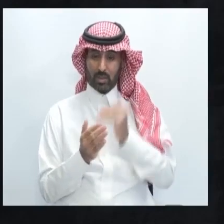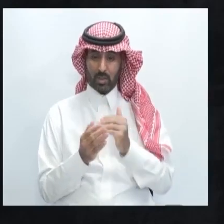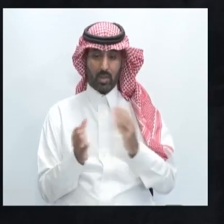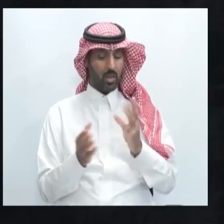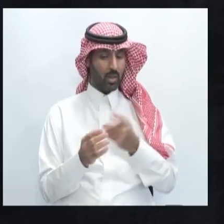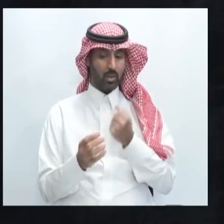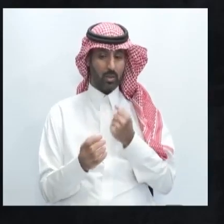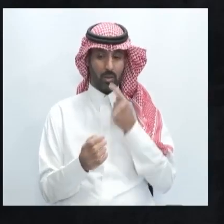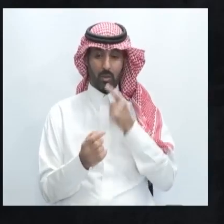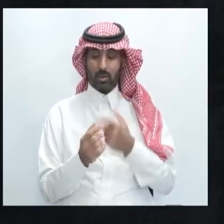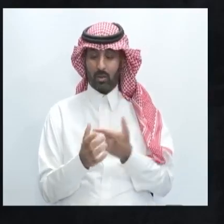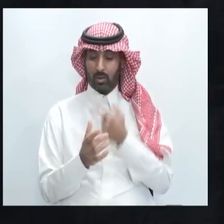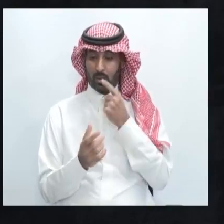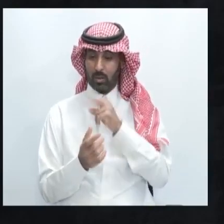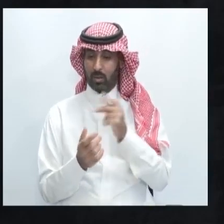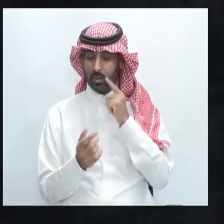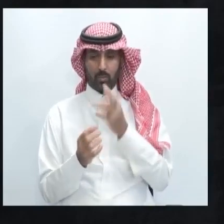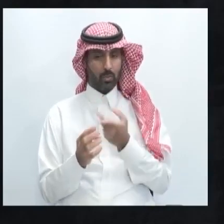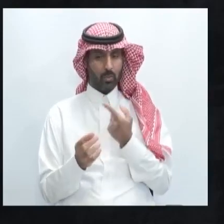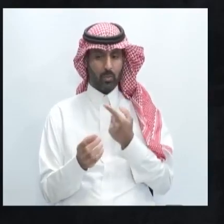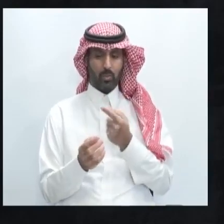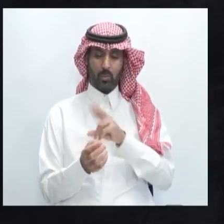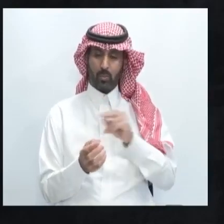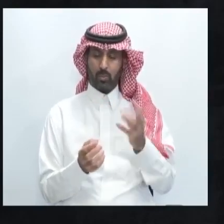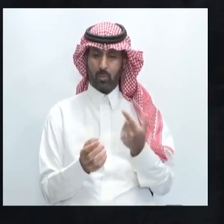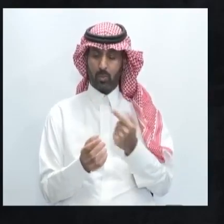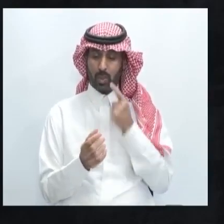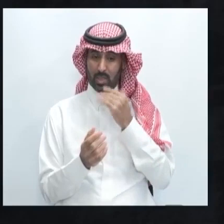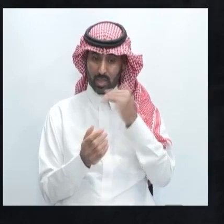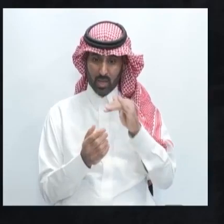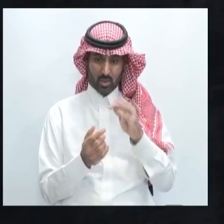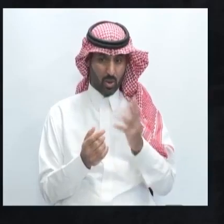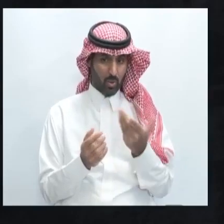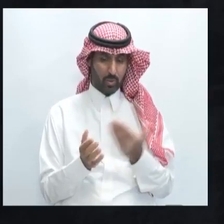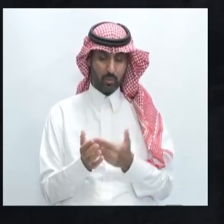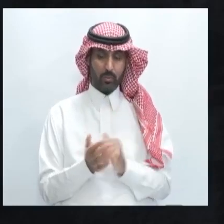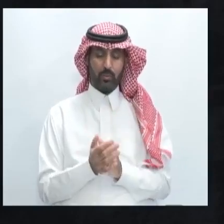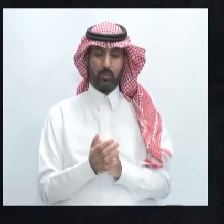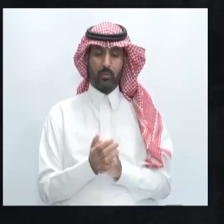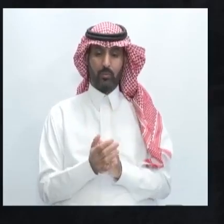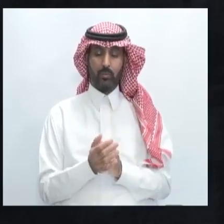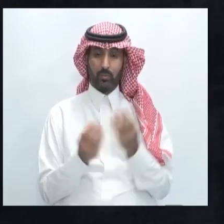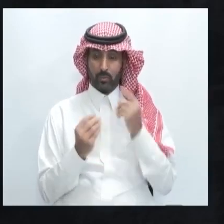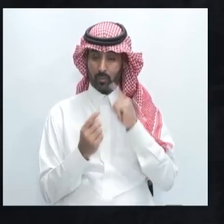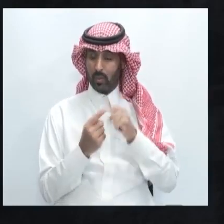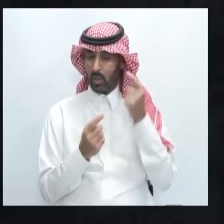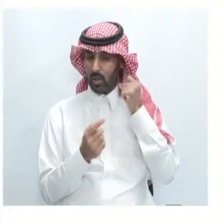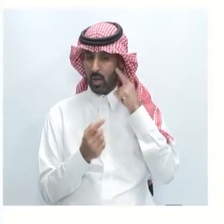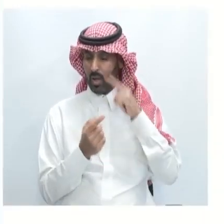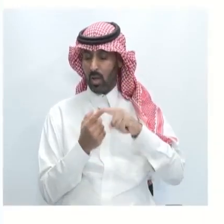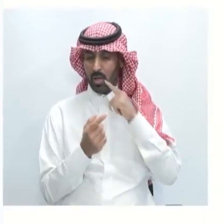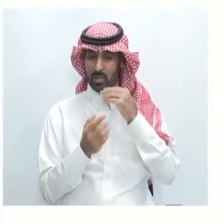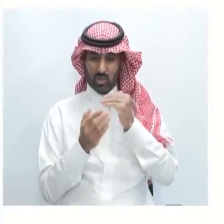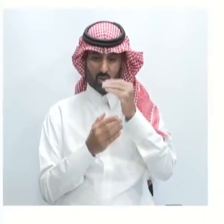ونتيجه والنتيجه تكون من ماذا وماذا وهناك حد اوسط هل تذكرون دعونا نتذكر مقدمه